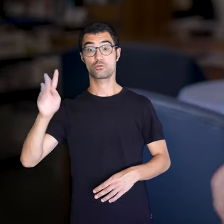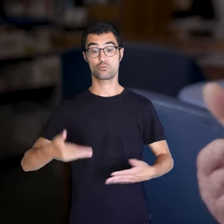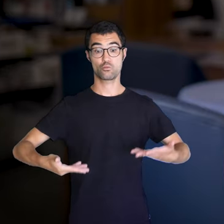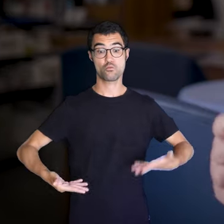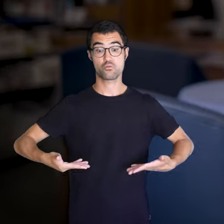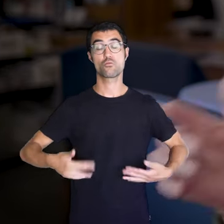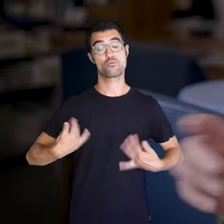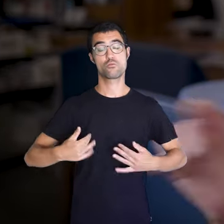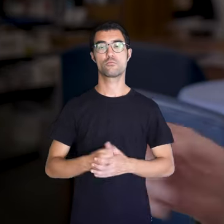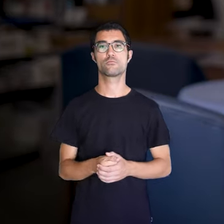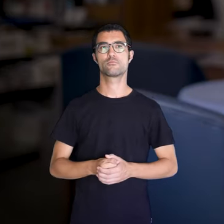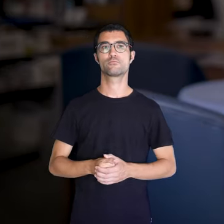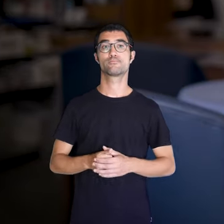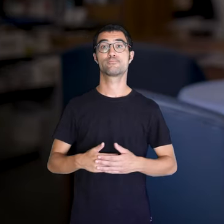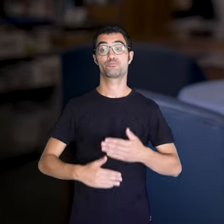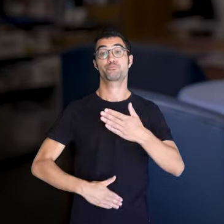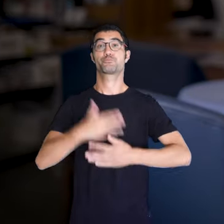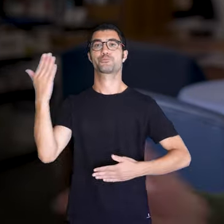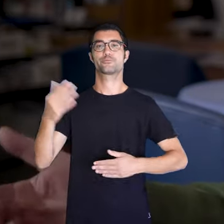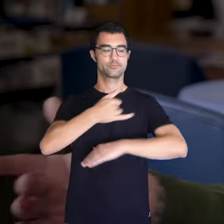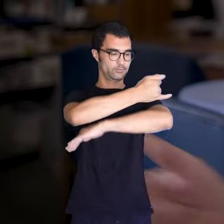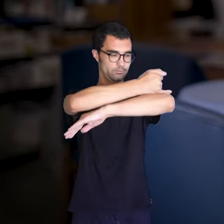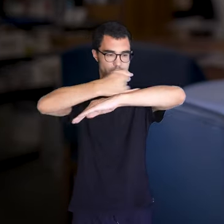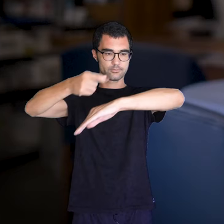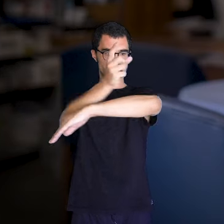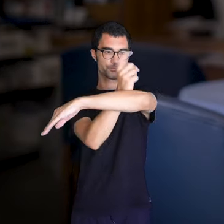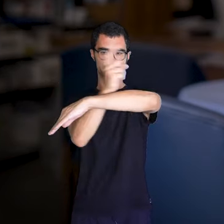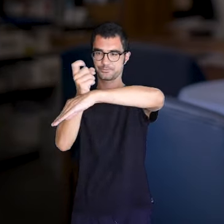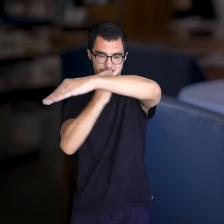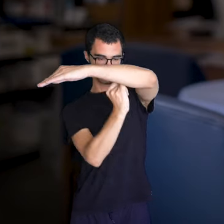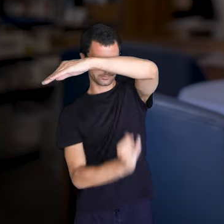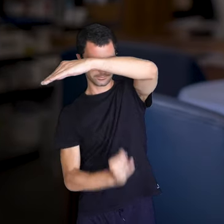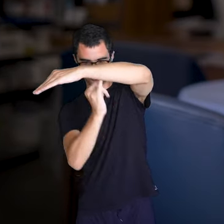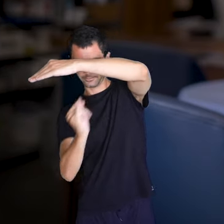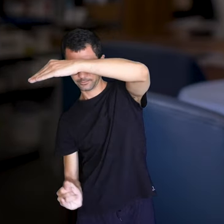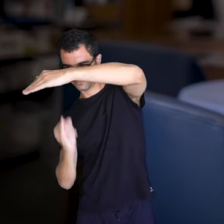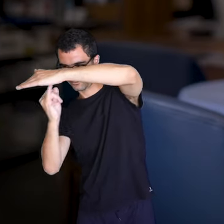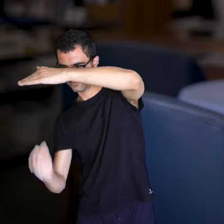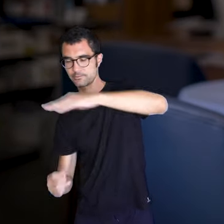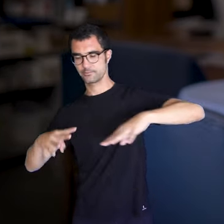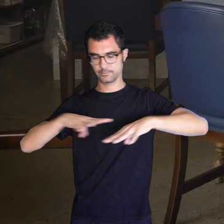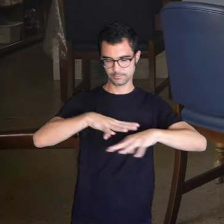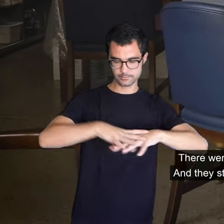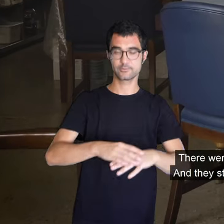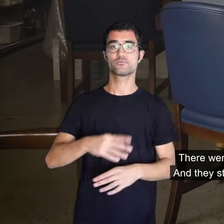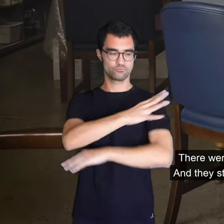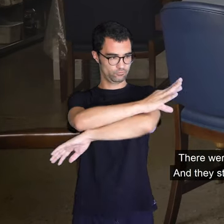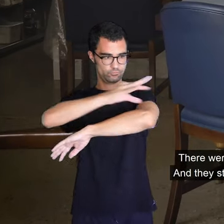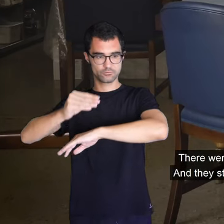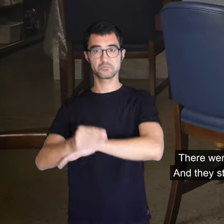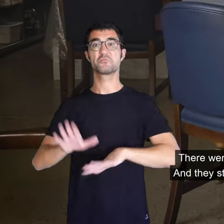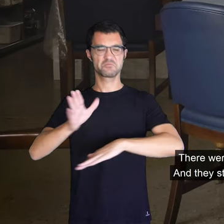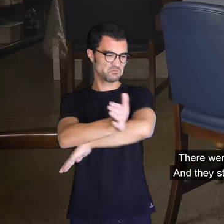en el començament, xerxa i palangre, calamars. Això de llagosta no existia encara. Aquí hi